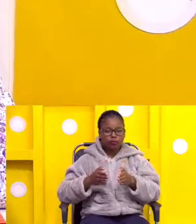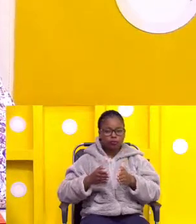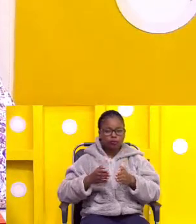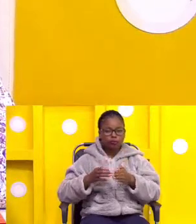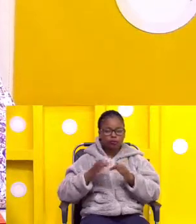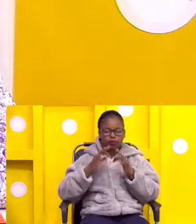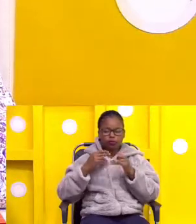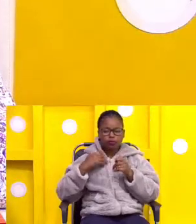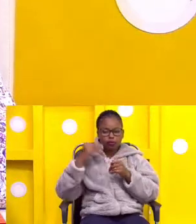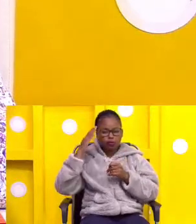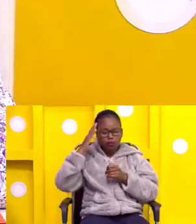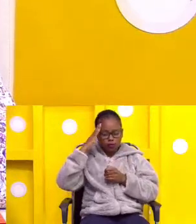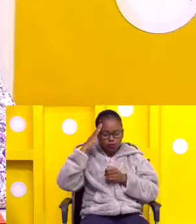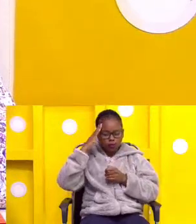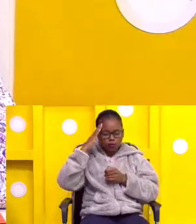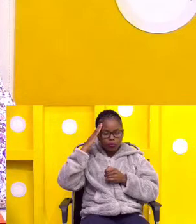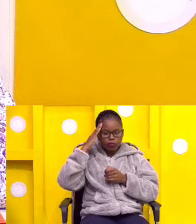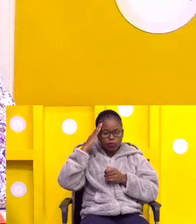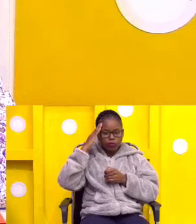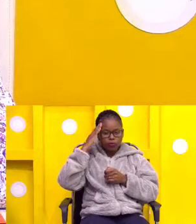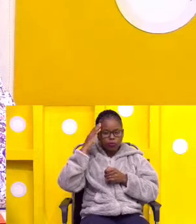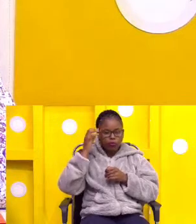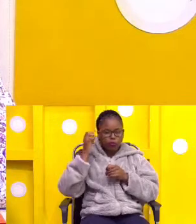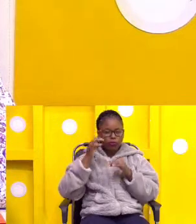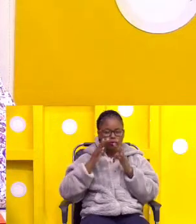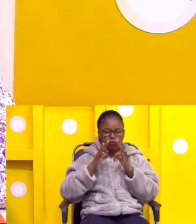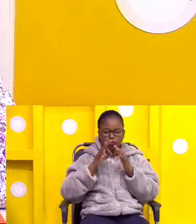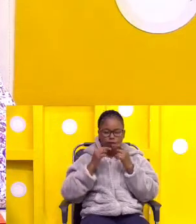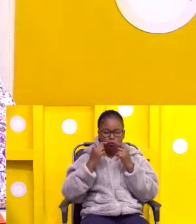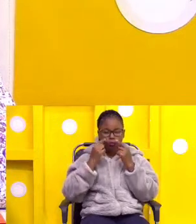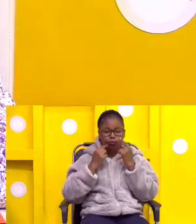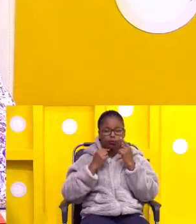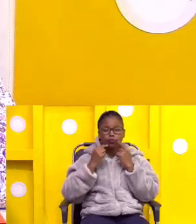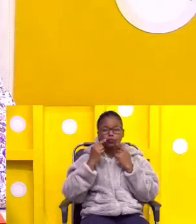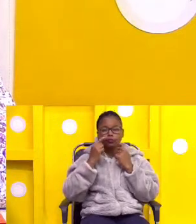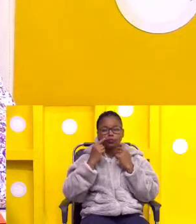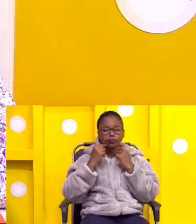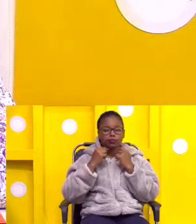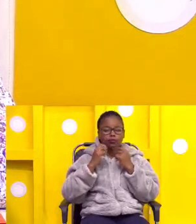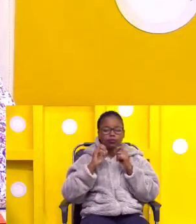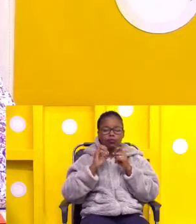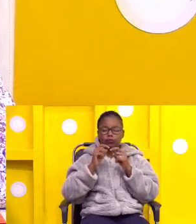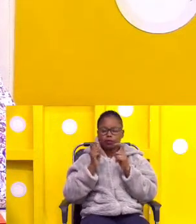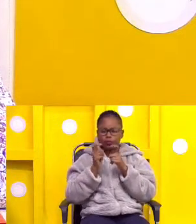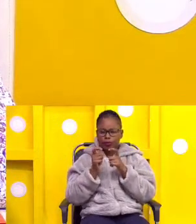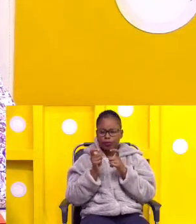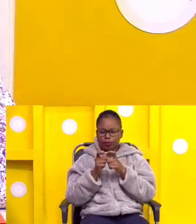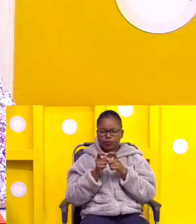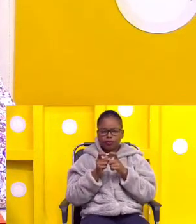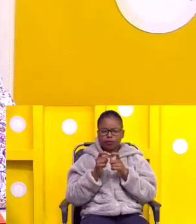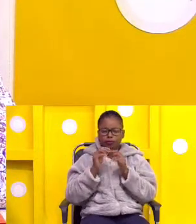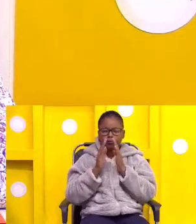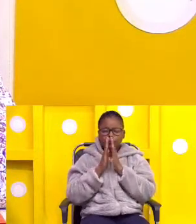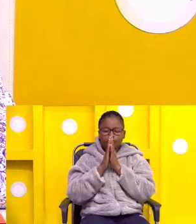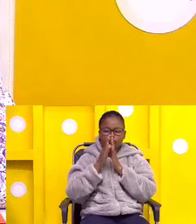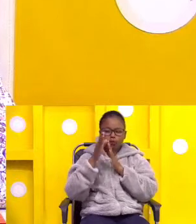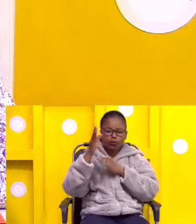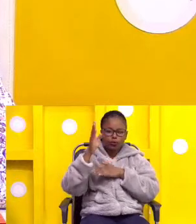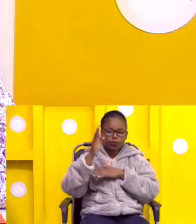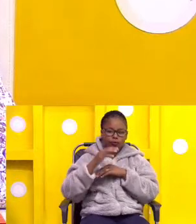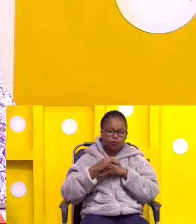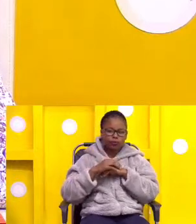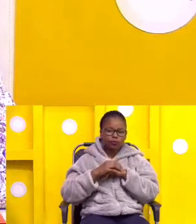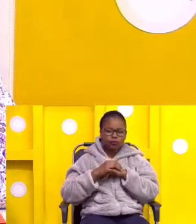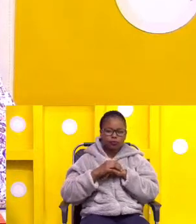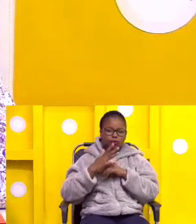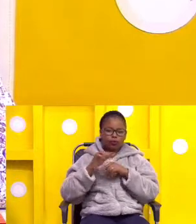ndoi ukoima na njira ya maithori ume na njira ya ruo bwana asifiwe sana na ume na